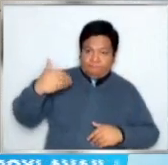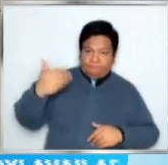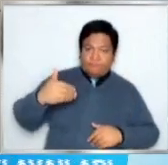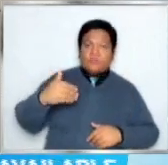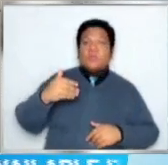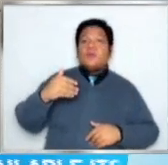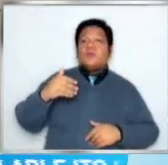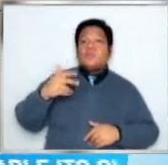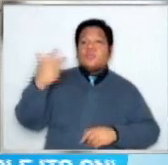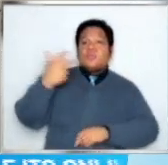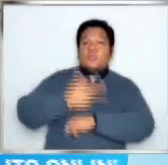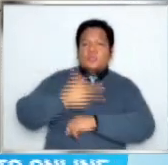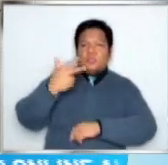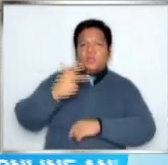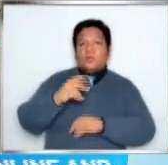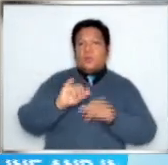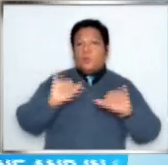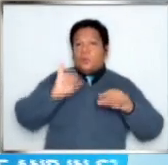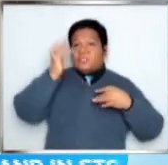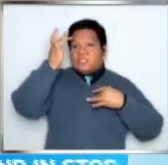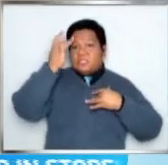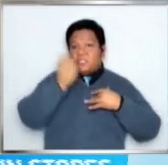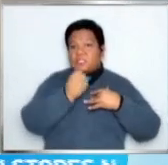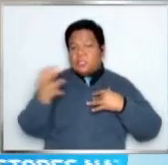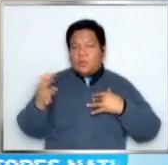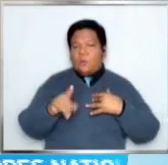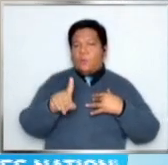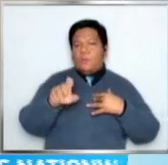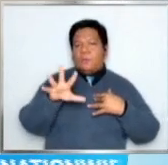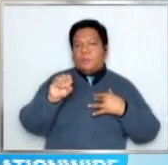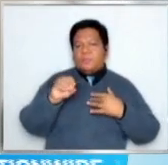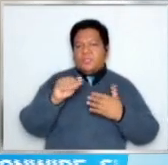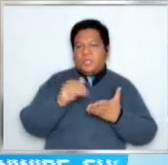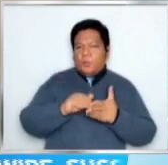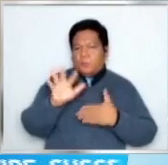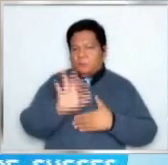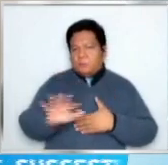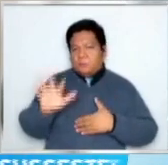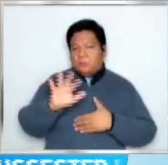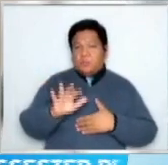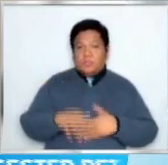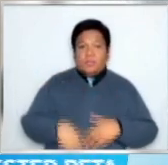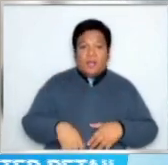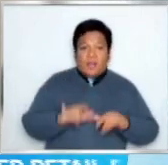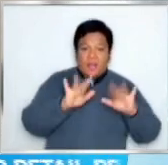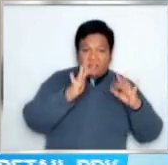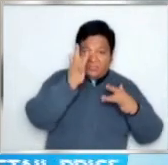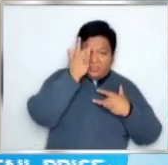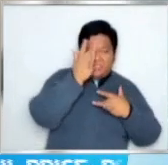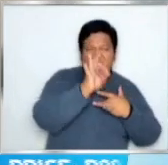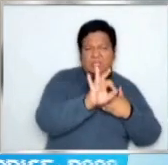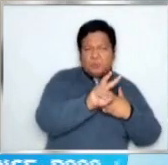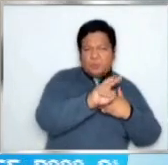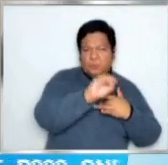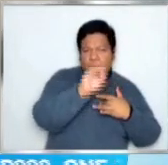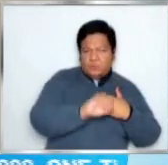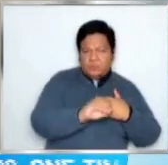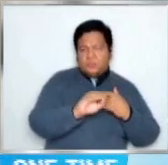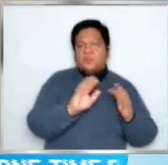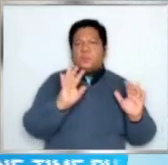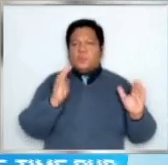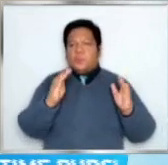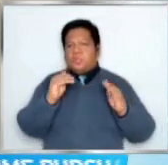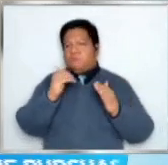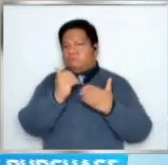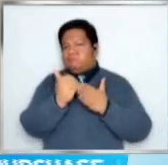pa. Mas marami po ang mild cases, 92%, kumpara sa asymptomatic, moderate, severe, at critical